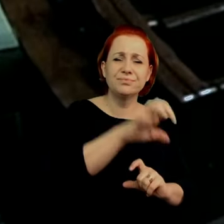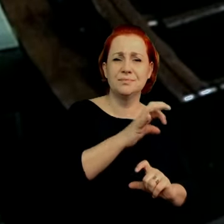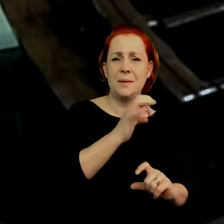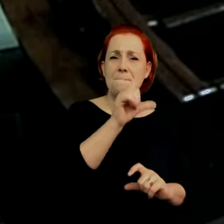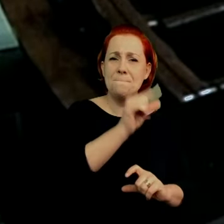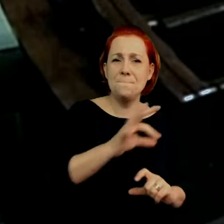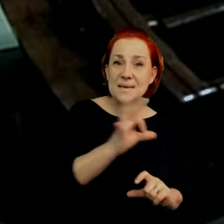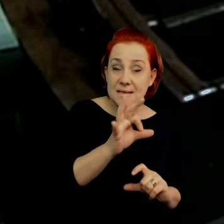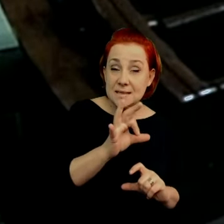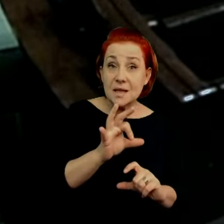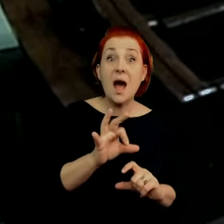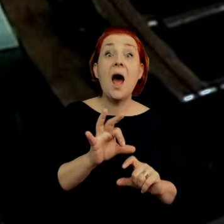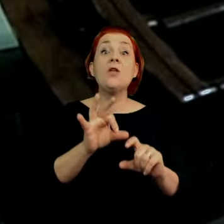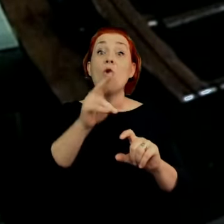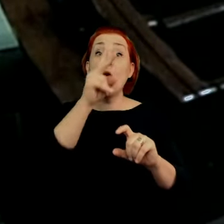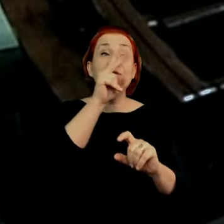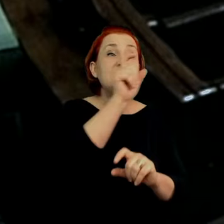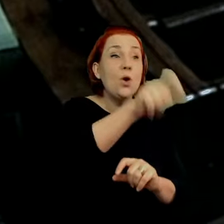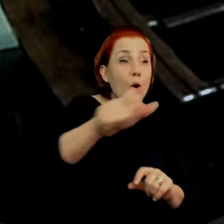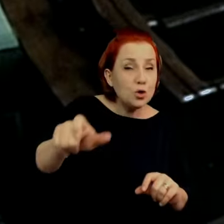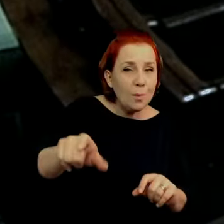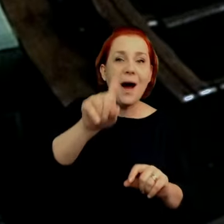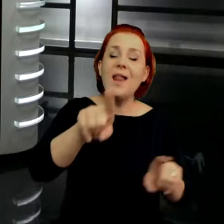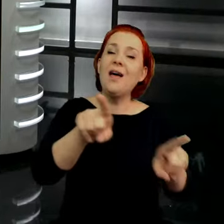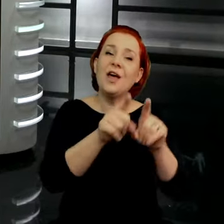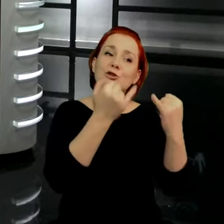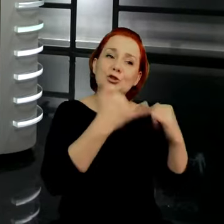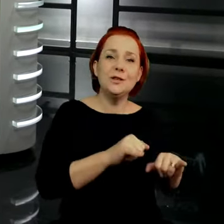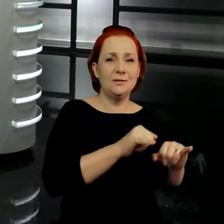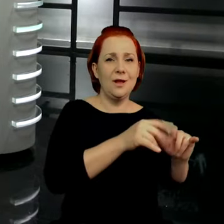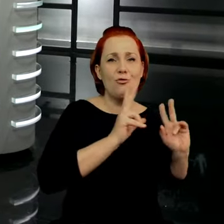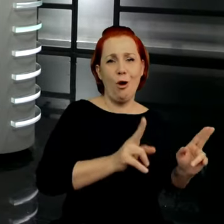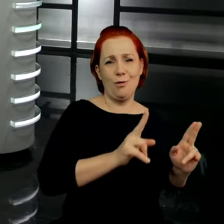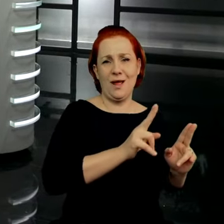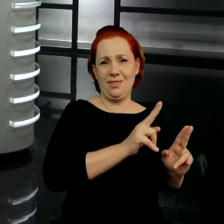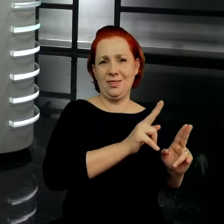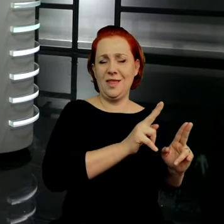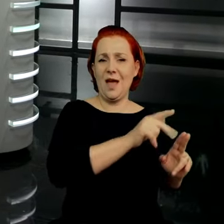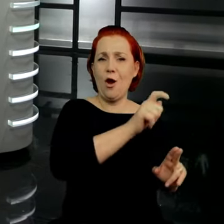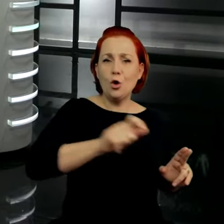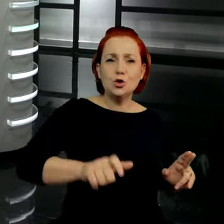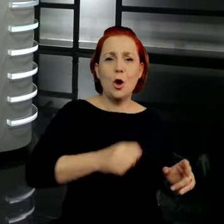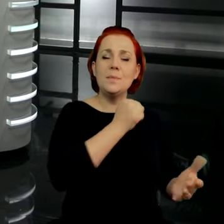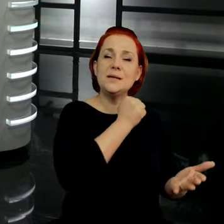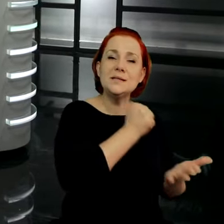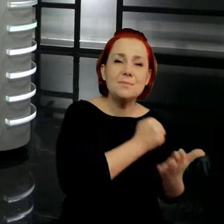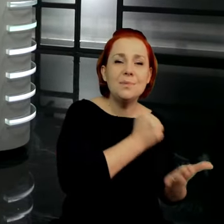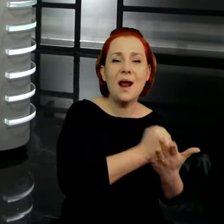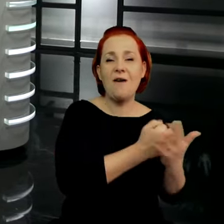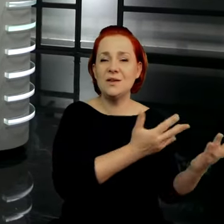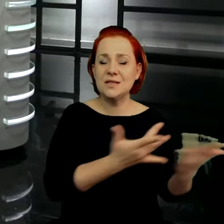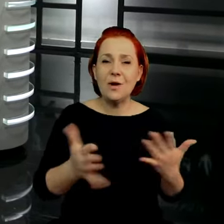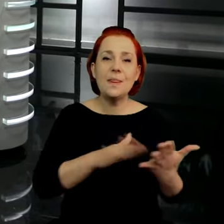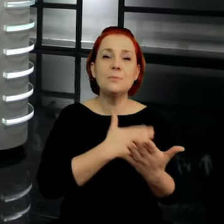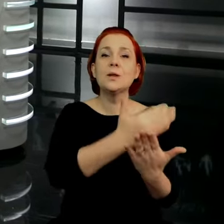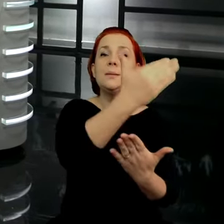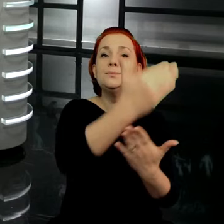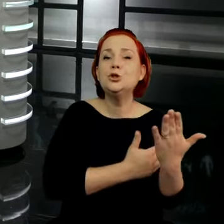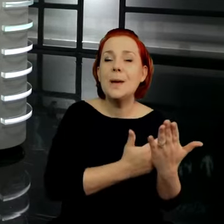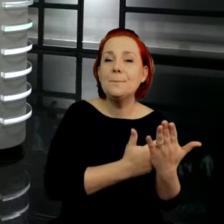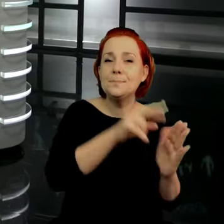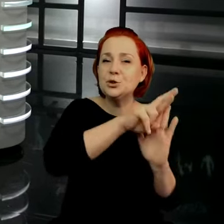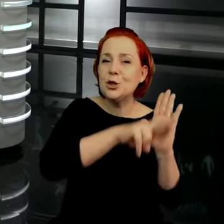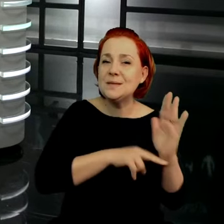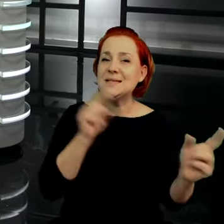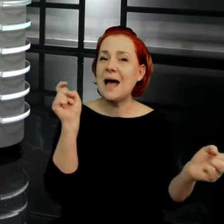jeszcze ta polityka załatwiania konkretnych spraw dla ludzi, tak? Czyli walczenia o przepisy antyprzemocowe, czyli chronienie przed